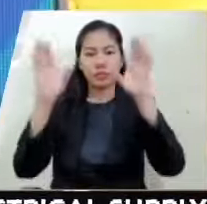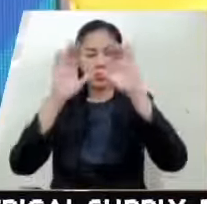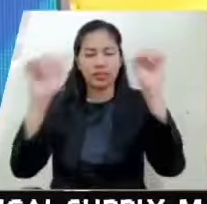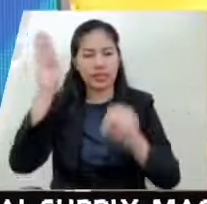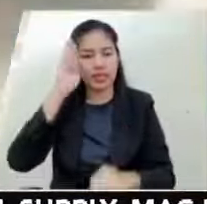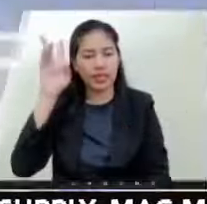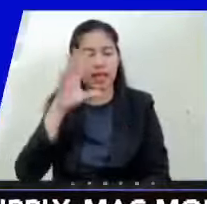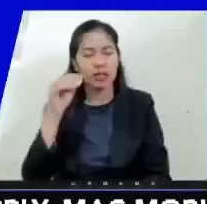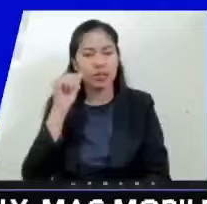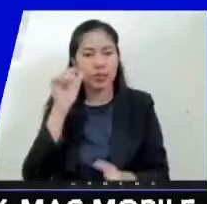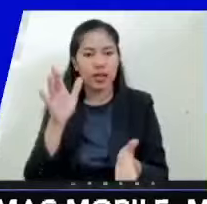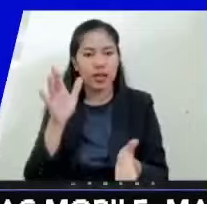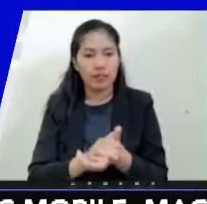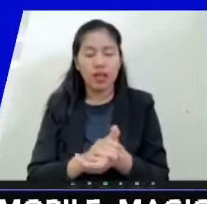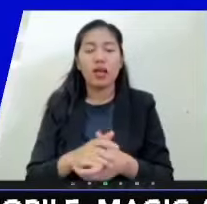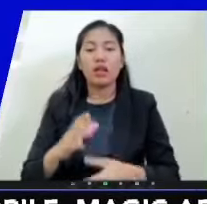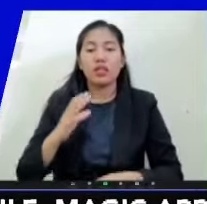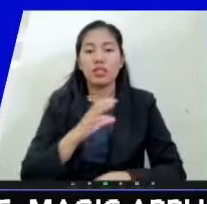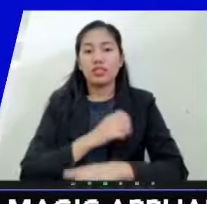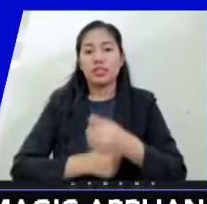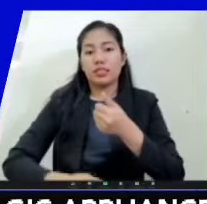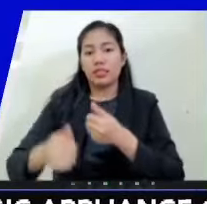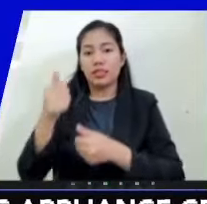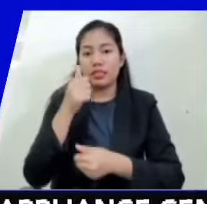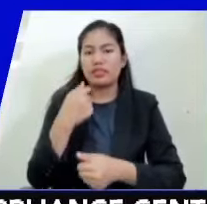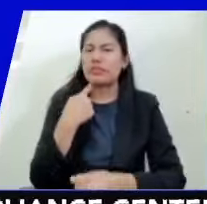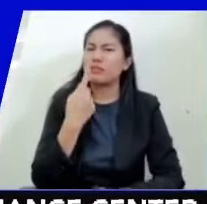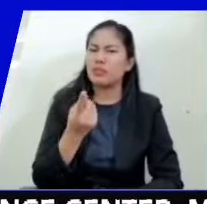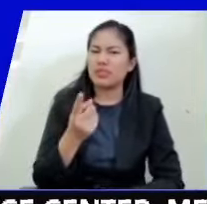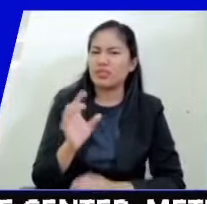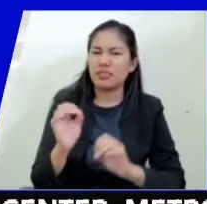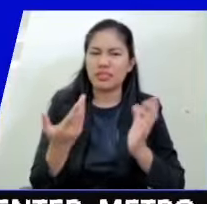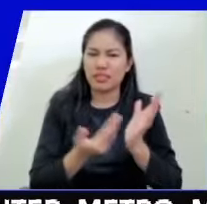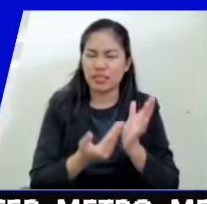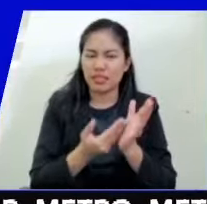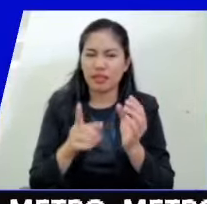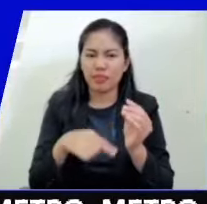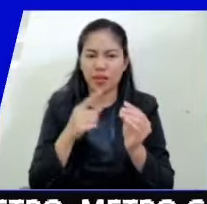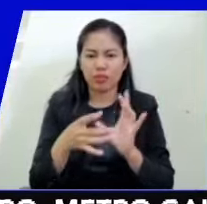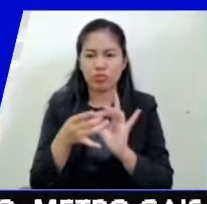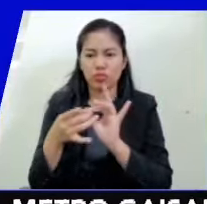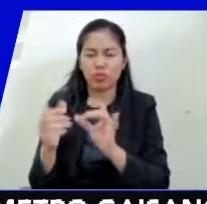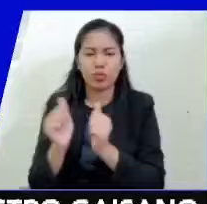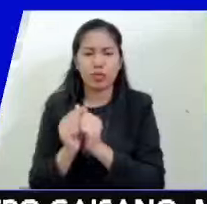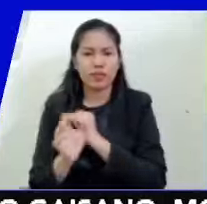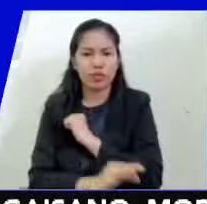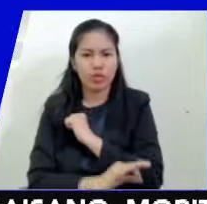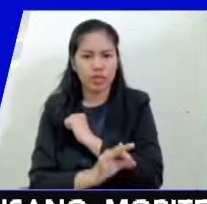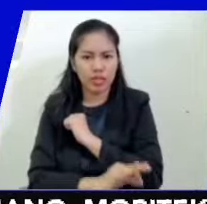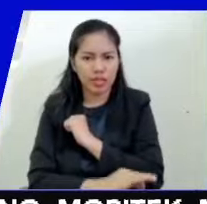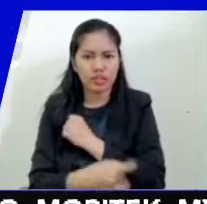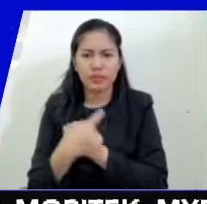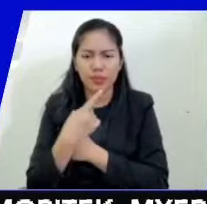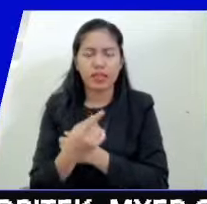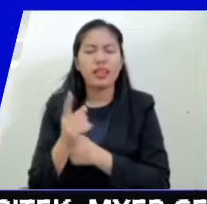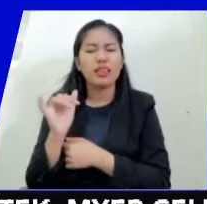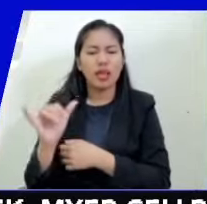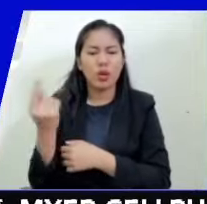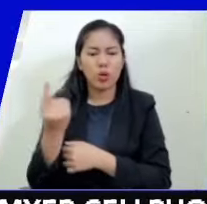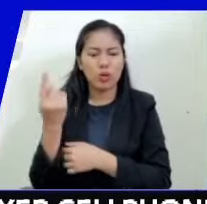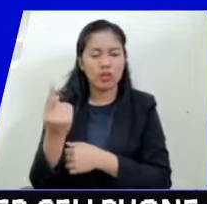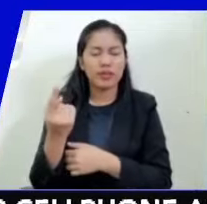ROM waldz Wala raw basehan ang alegasyong nakipagsabwatan sila sa mga banyaga at paraan lang daw ito para malihis ang